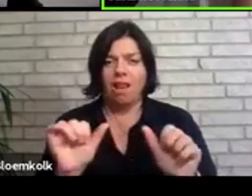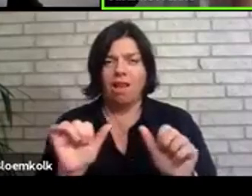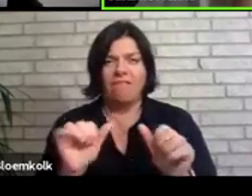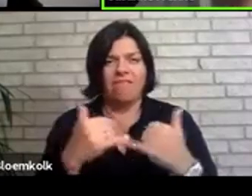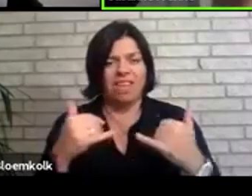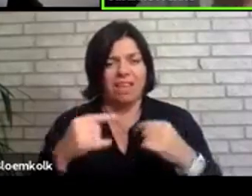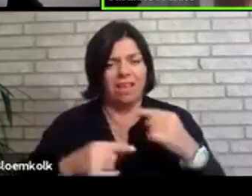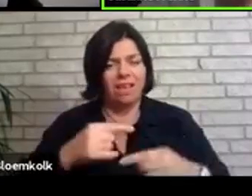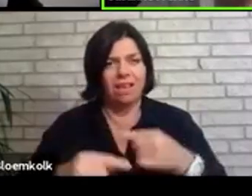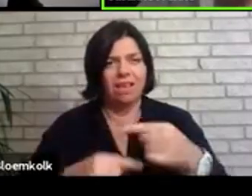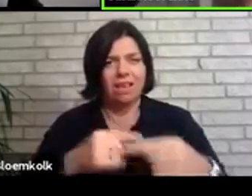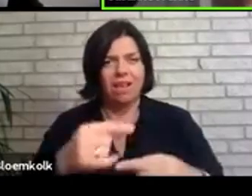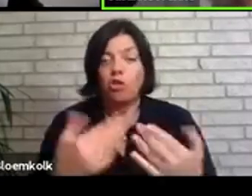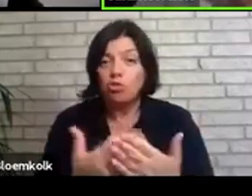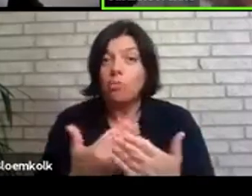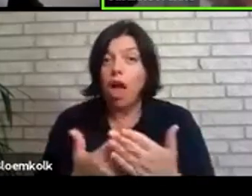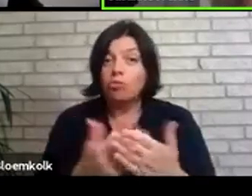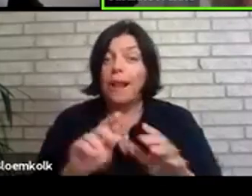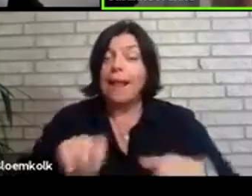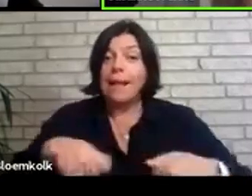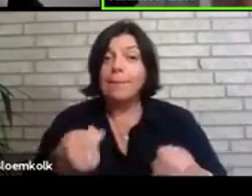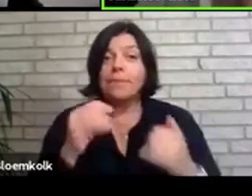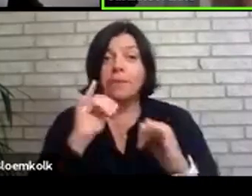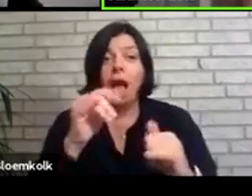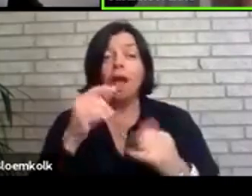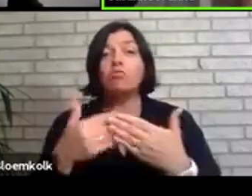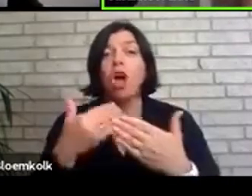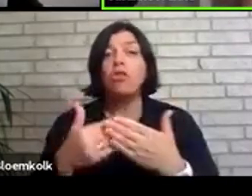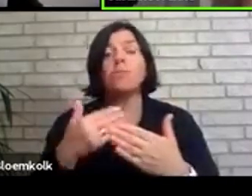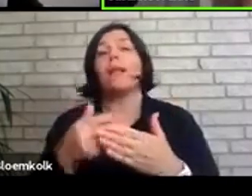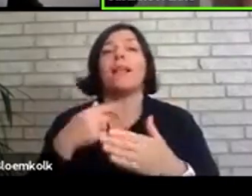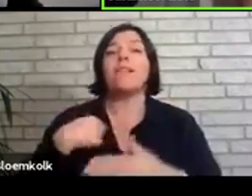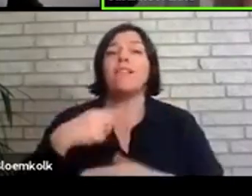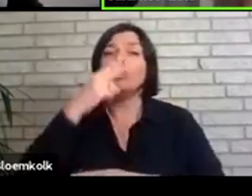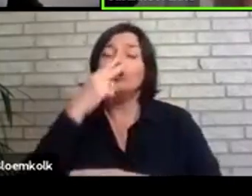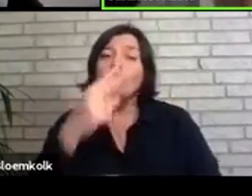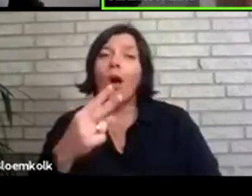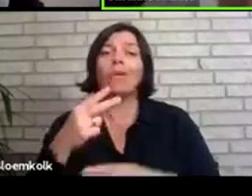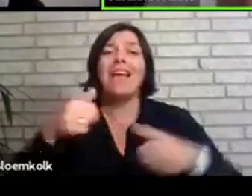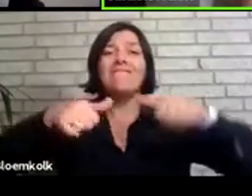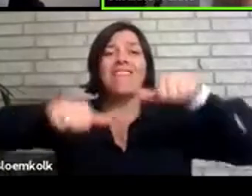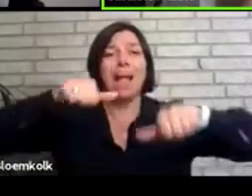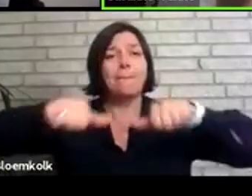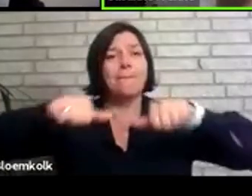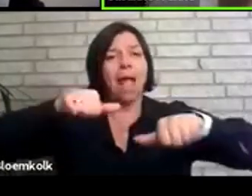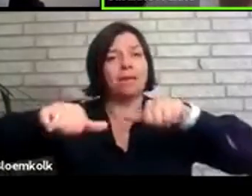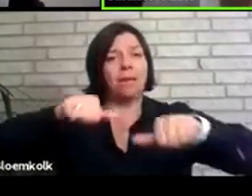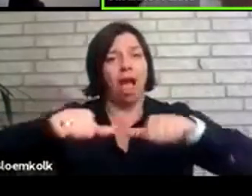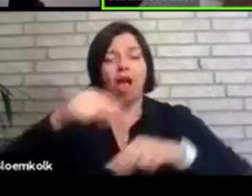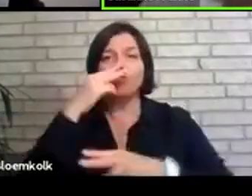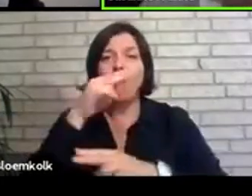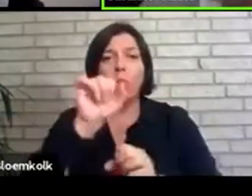schlichtes Nachschlagen in Wikipedia unseres Vertrauens, da kann man nachgucken, wer